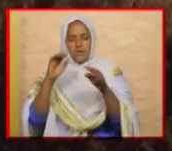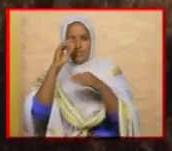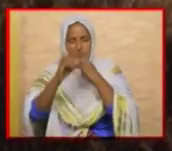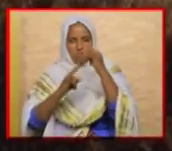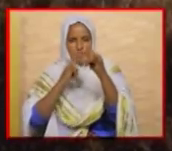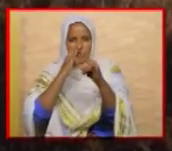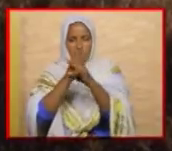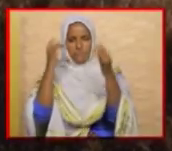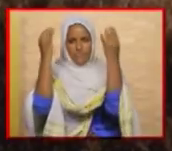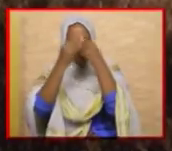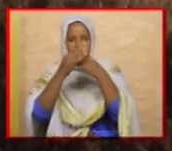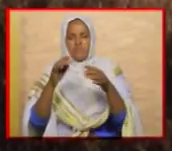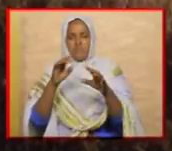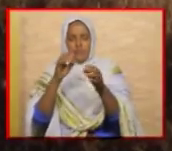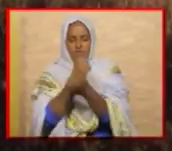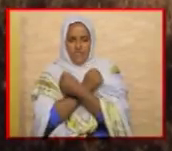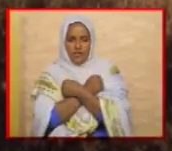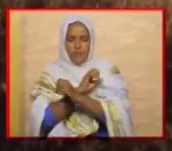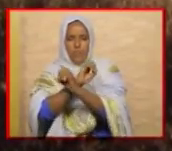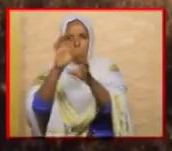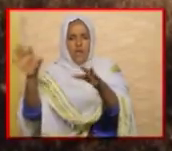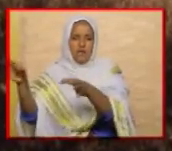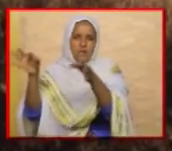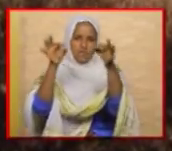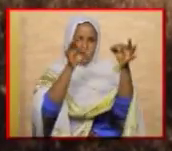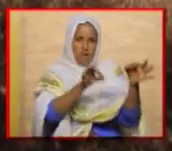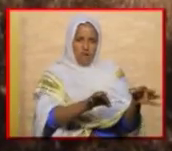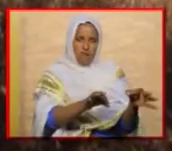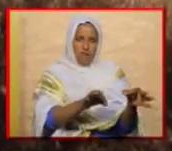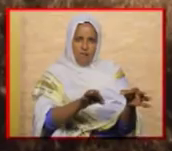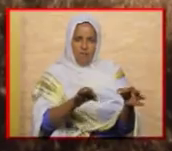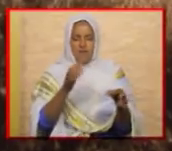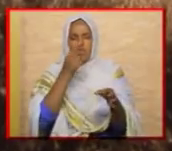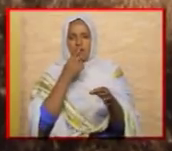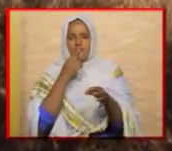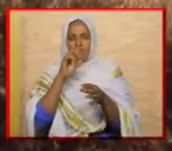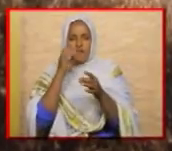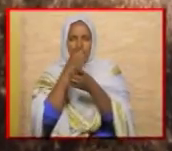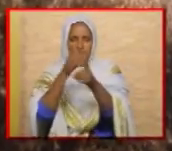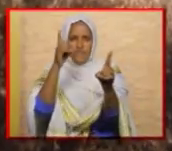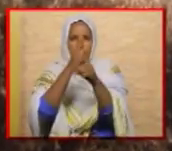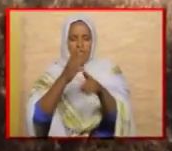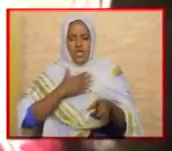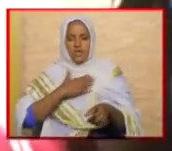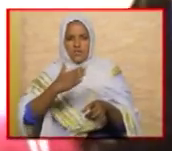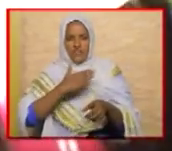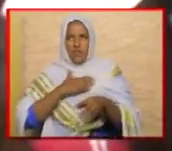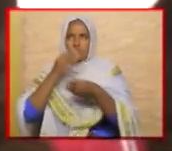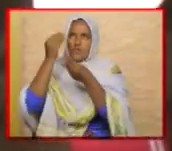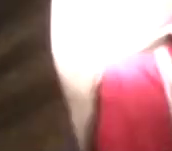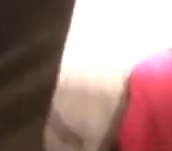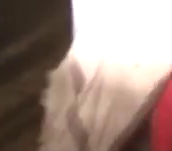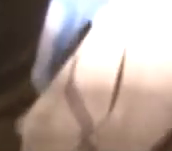የጽልመት ዘመኔን ጌታ ሆይ በፍቅርህ በብርሃንህ ተካ የከንፈሬን ፍሬ እስትንፋሴን